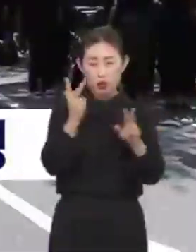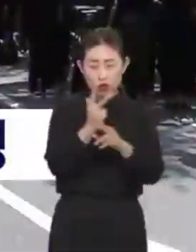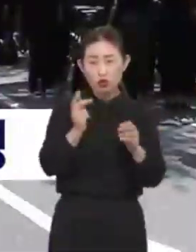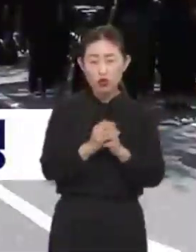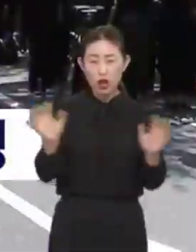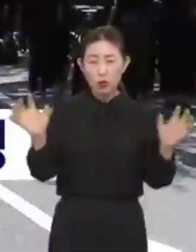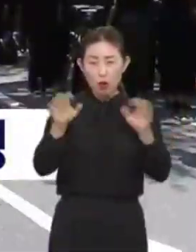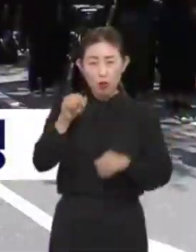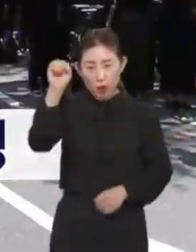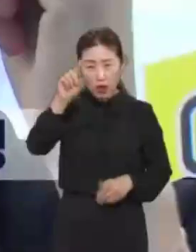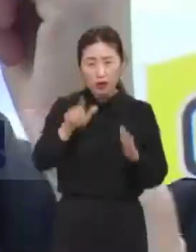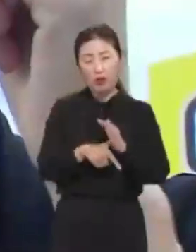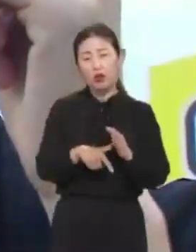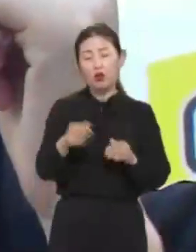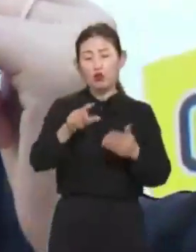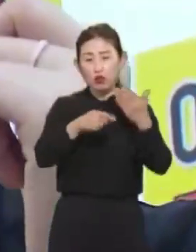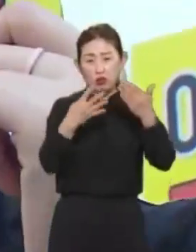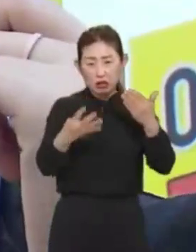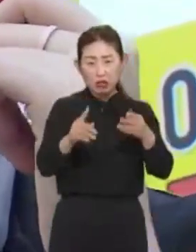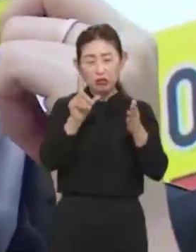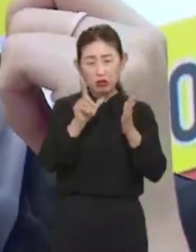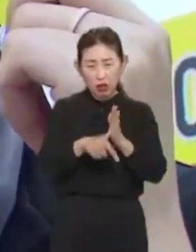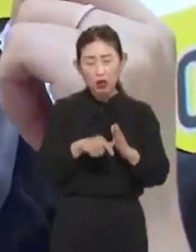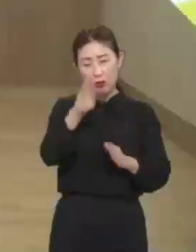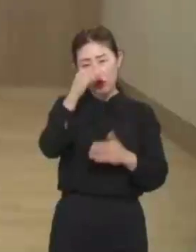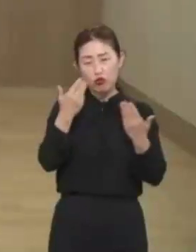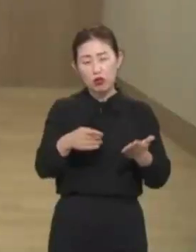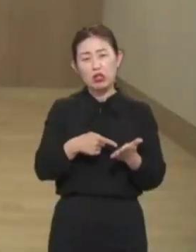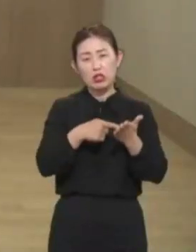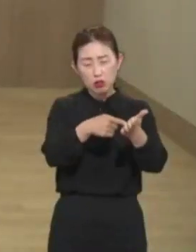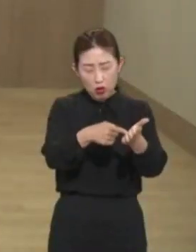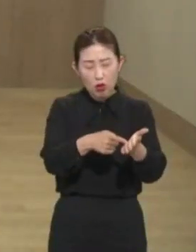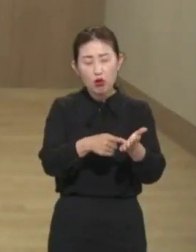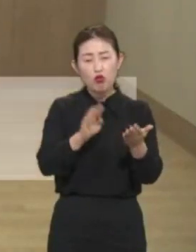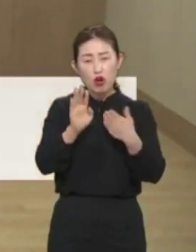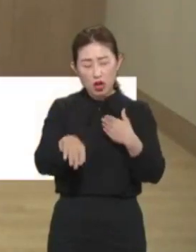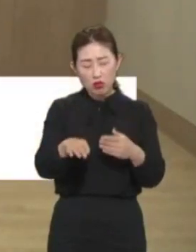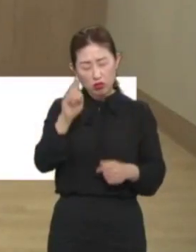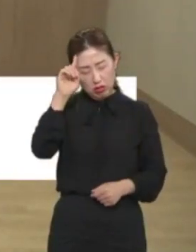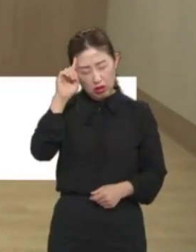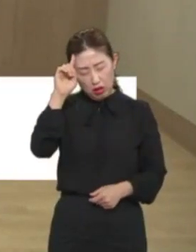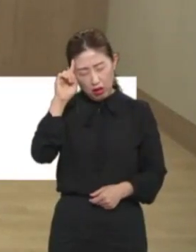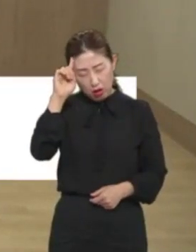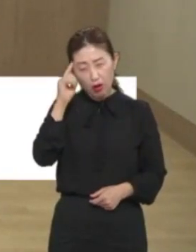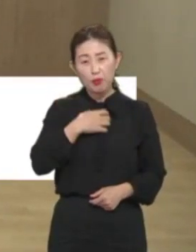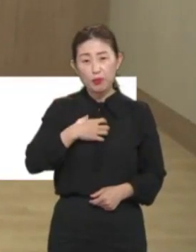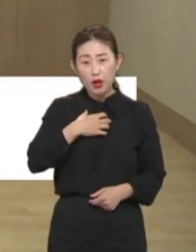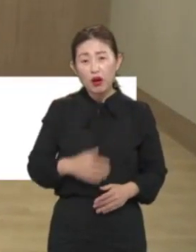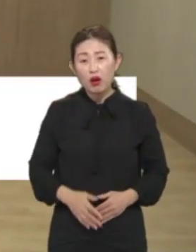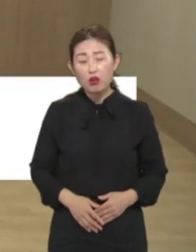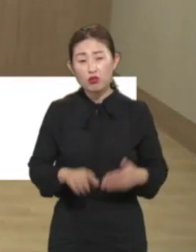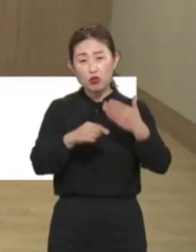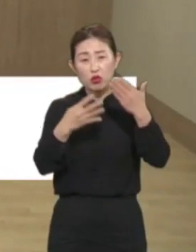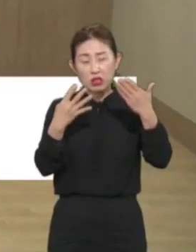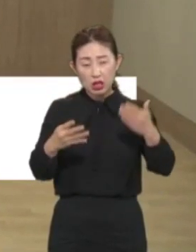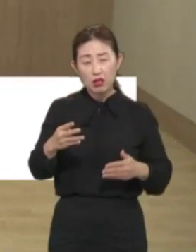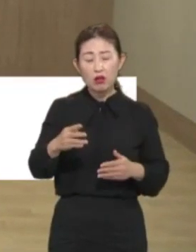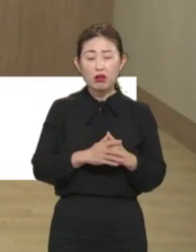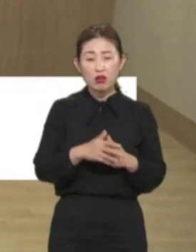멈춤의 날에도 병가를 신청하면서 괴로워했다는 겁니다. 내가 49세 공교육 멈춤의 날에는 꼭 참여를